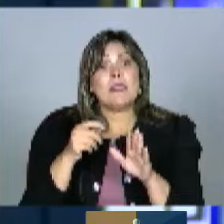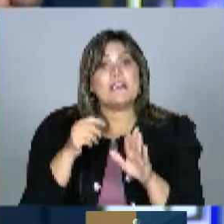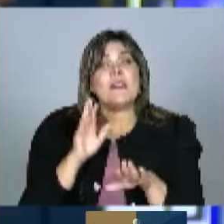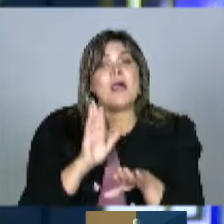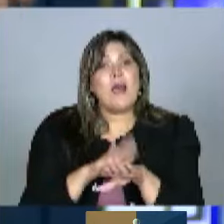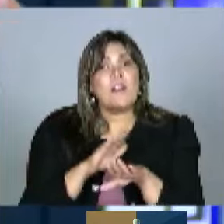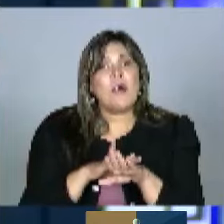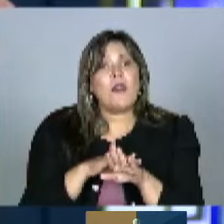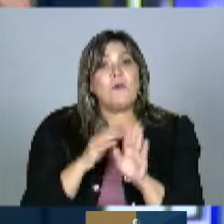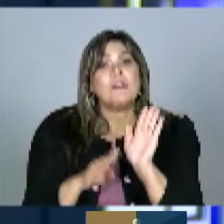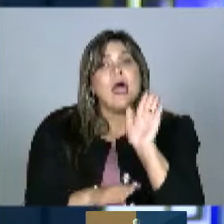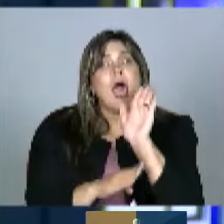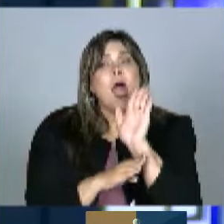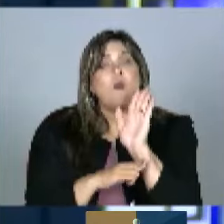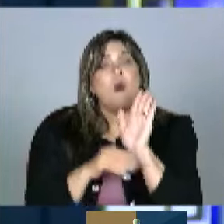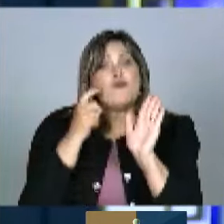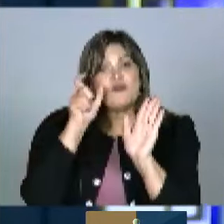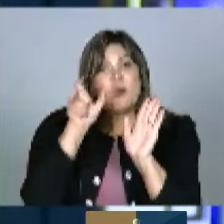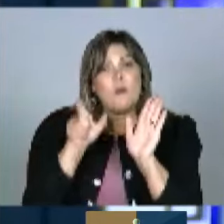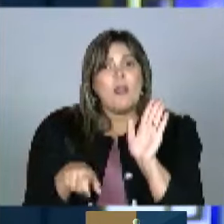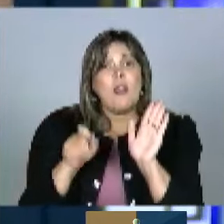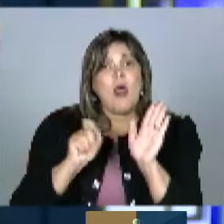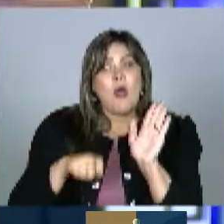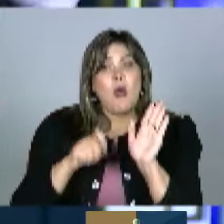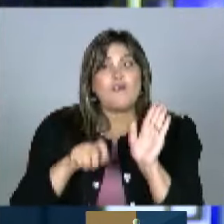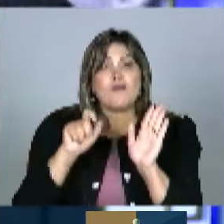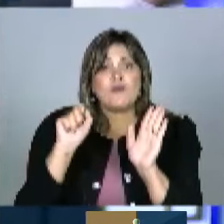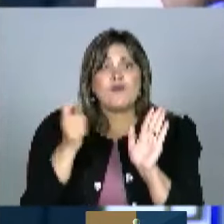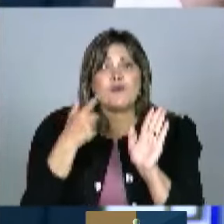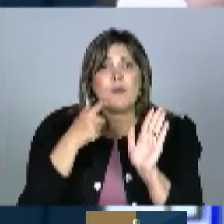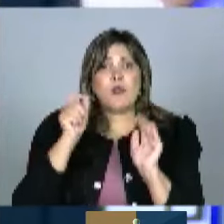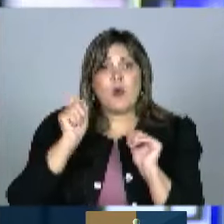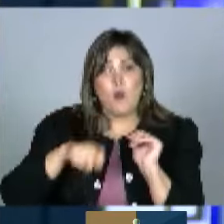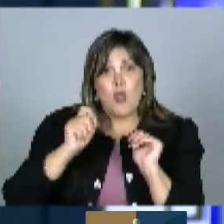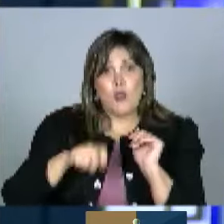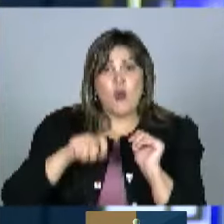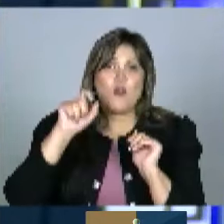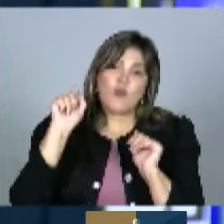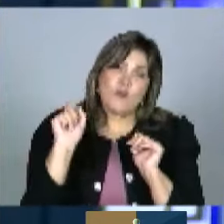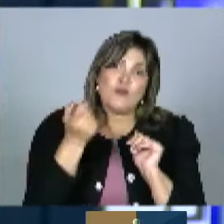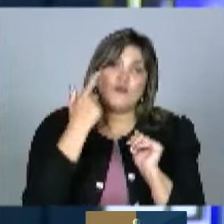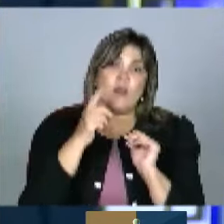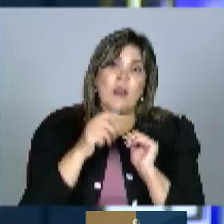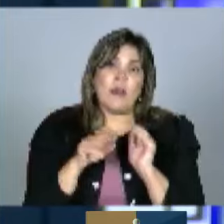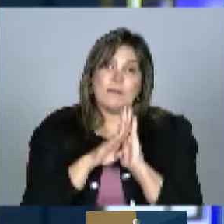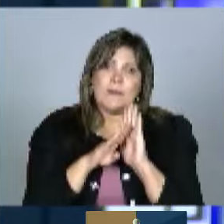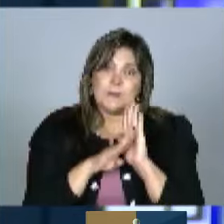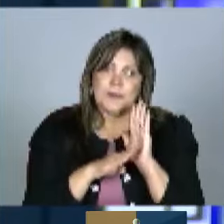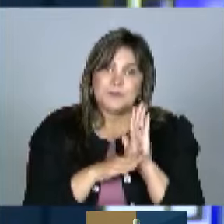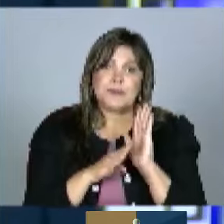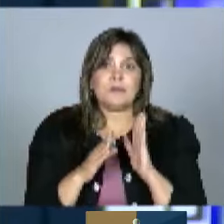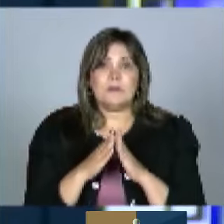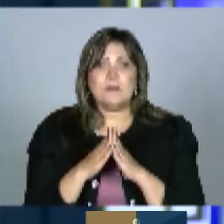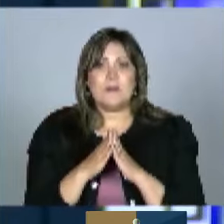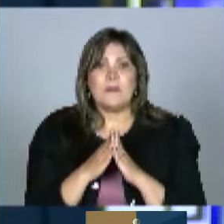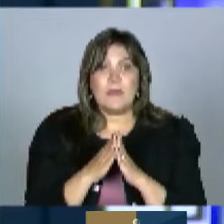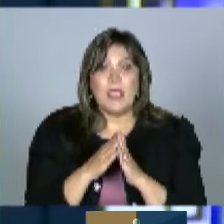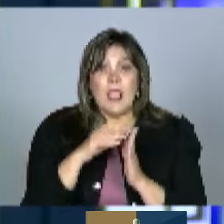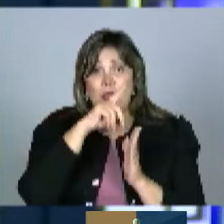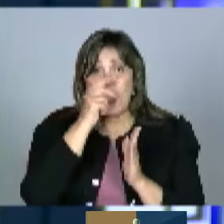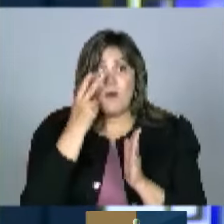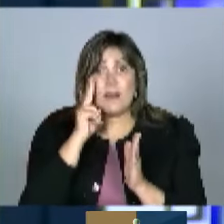القاضي الموضوعي ان يحكم بصفه مستعجله بكذا وكذا وكذا اذا كانت القضيه منظوره امام القضاء الع اه اذا كانت